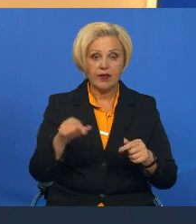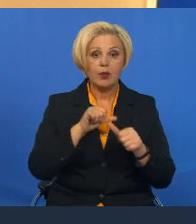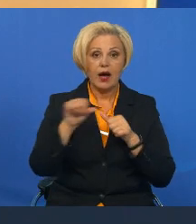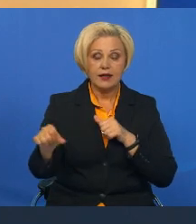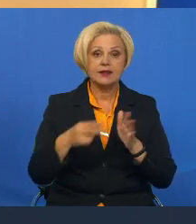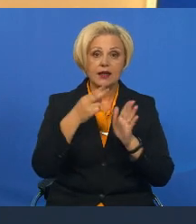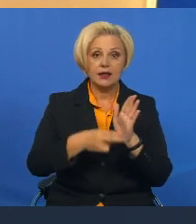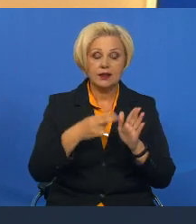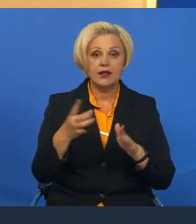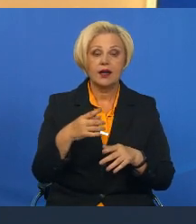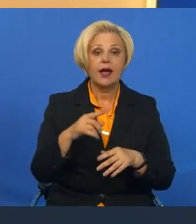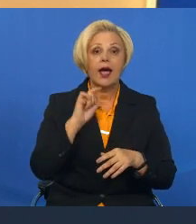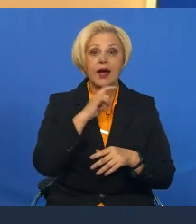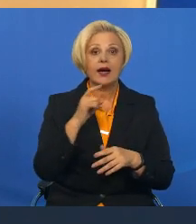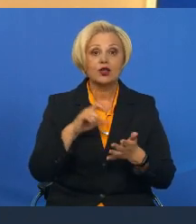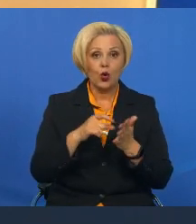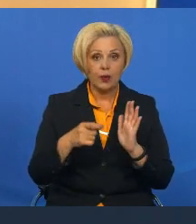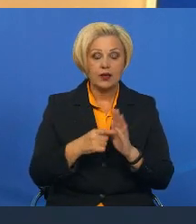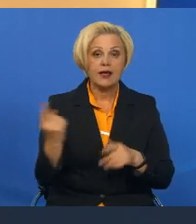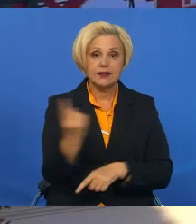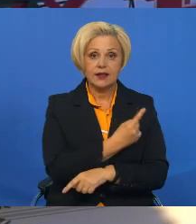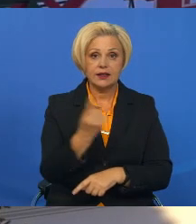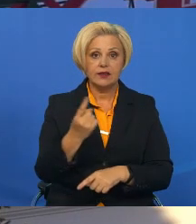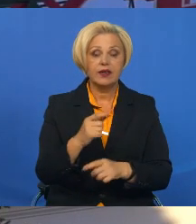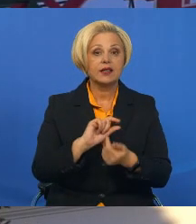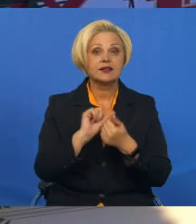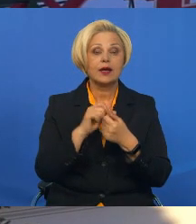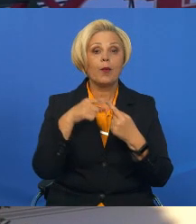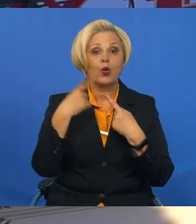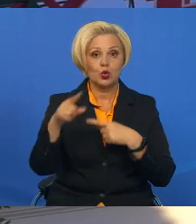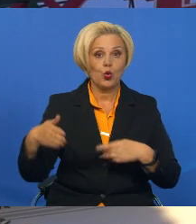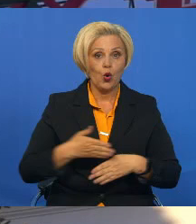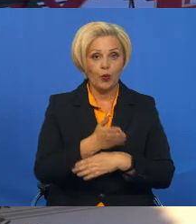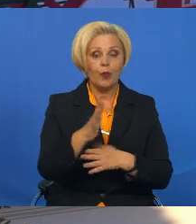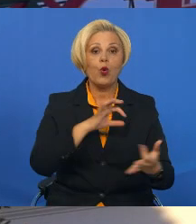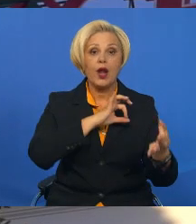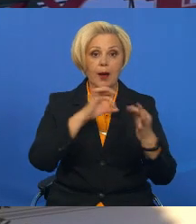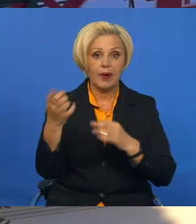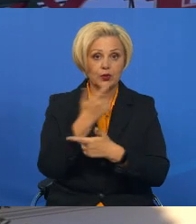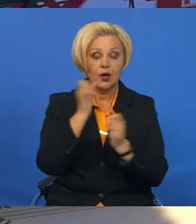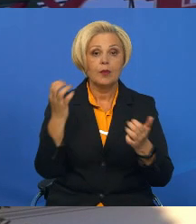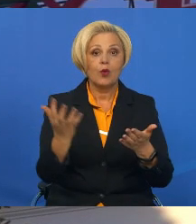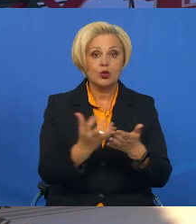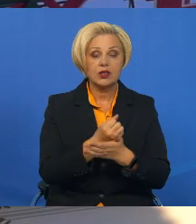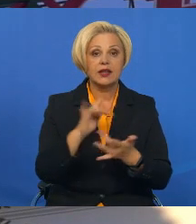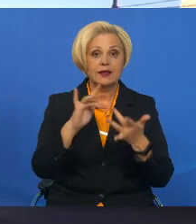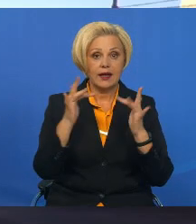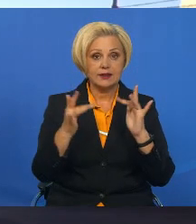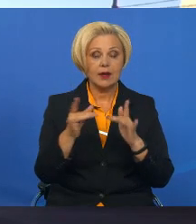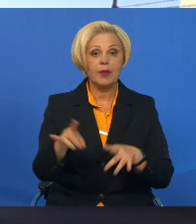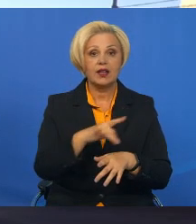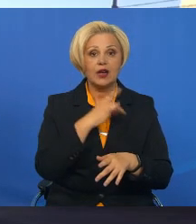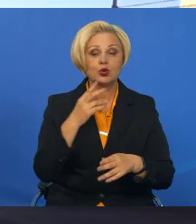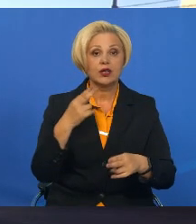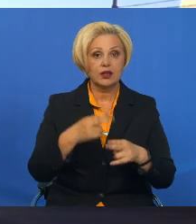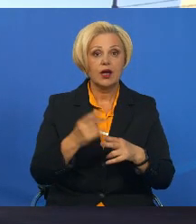цягнікі рэгіянальных ліній эканом-класа будуць рухацца зменным маршрутам. Больш падрабязную інфармацыю можна знайсці на сайце беларускай